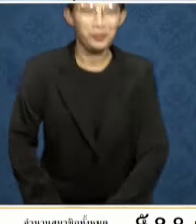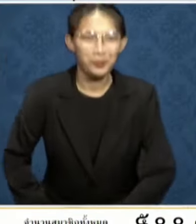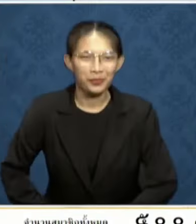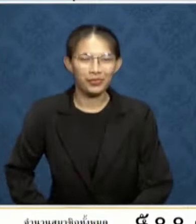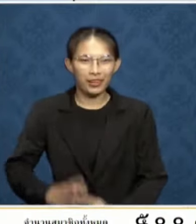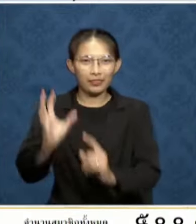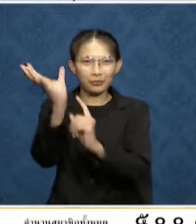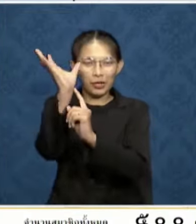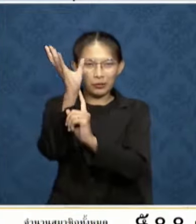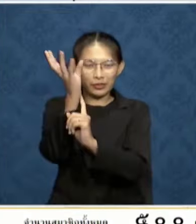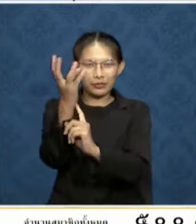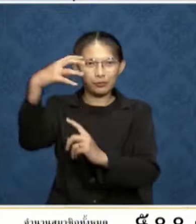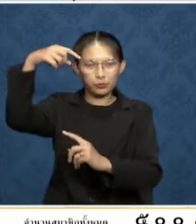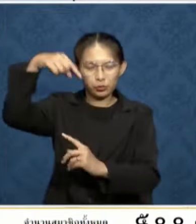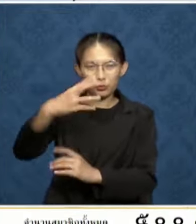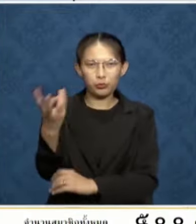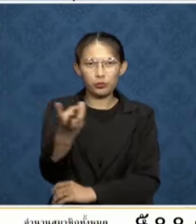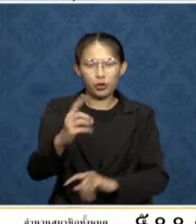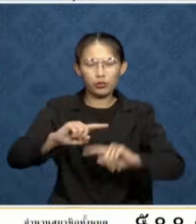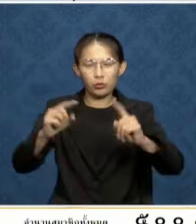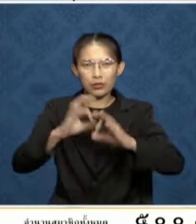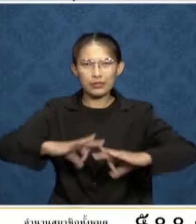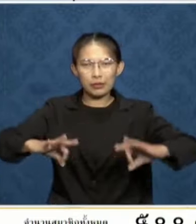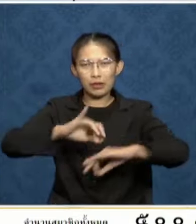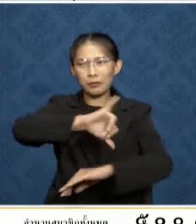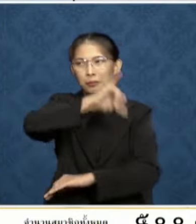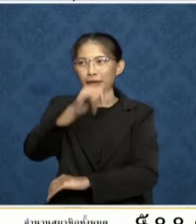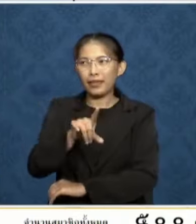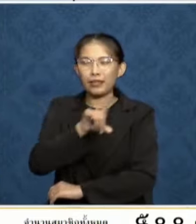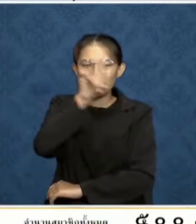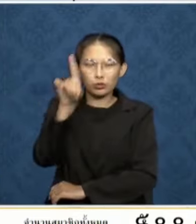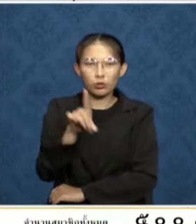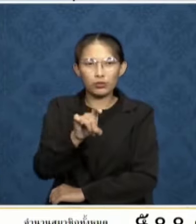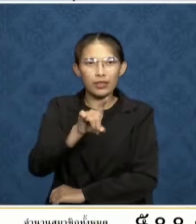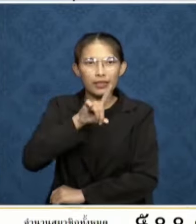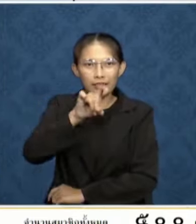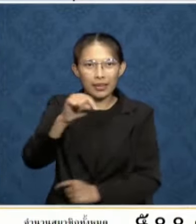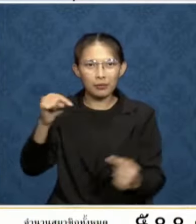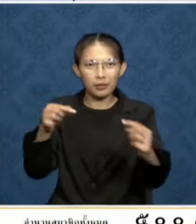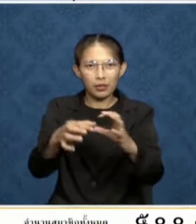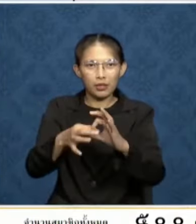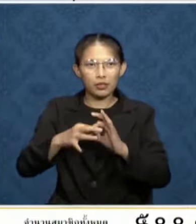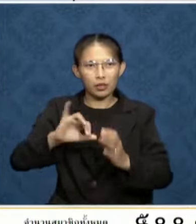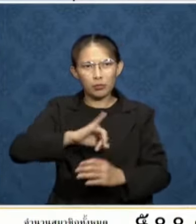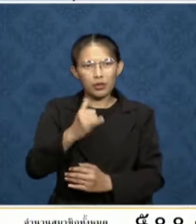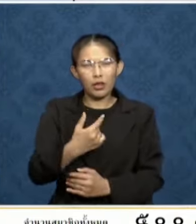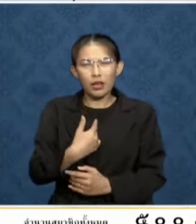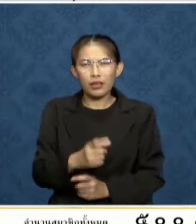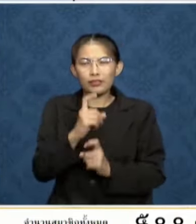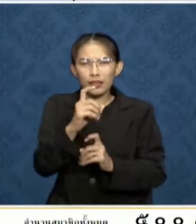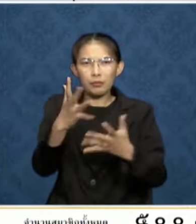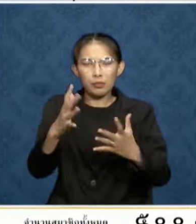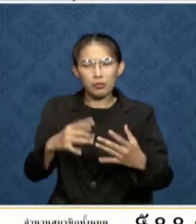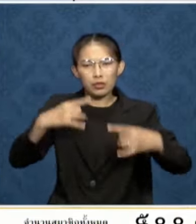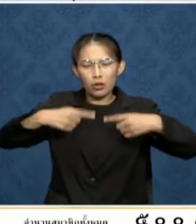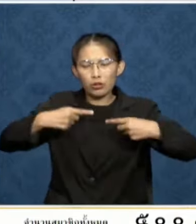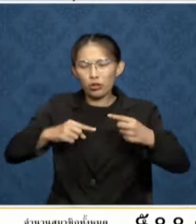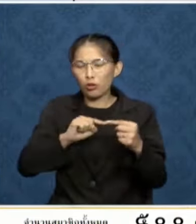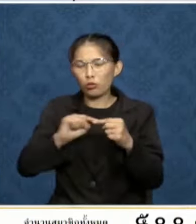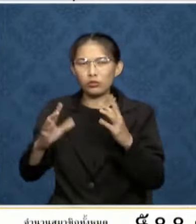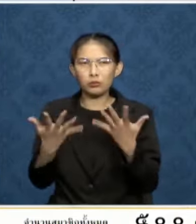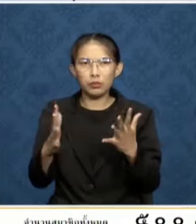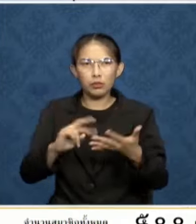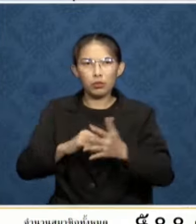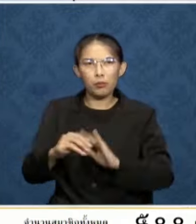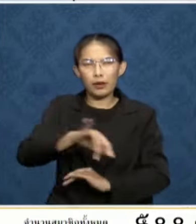TAน้ฟาระเทศไทร์อีชั้นนึงแต่บท่อาจะถามว speaking ไ